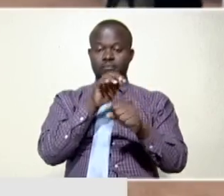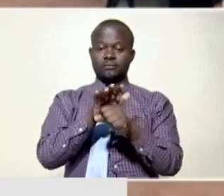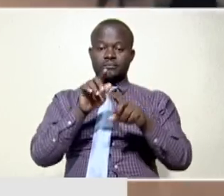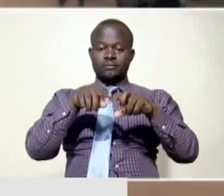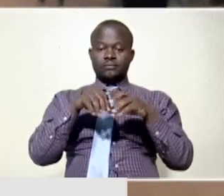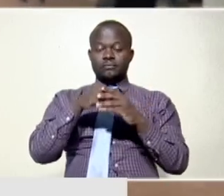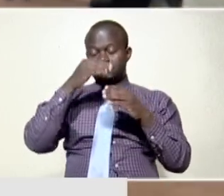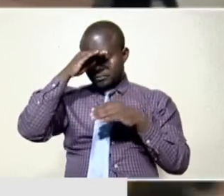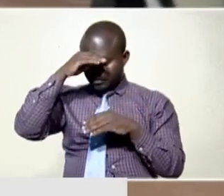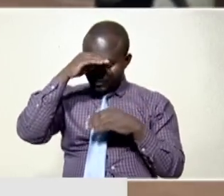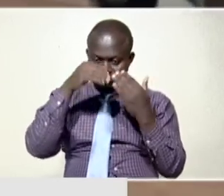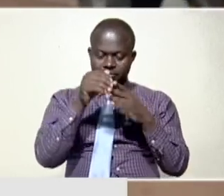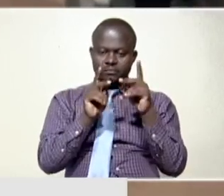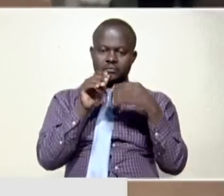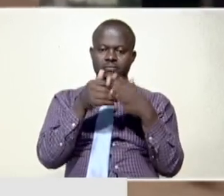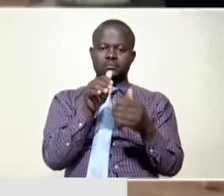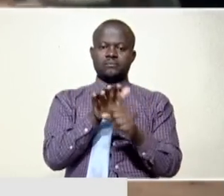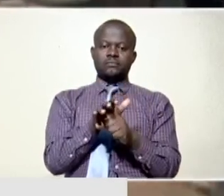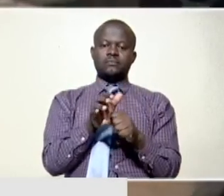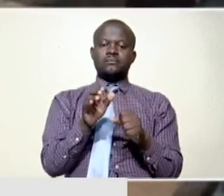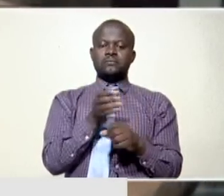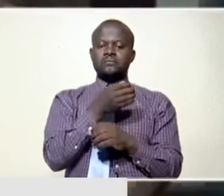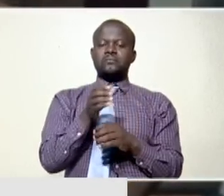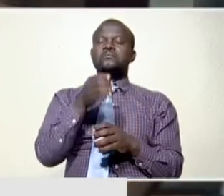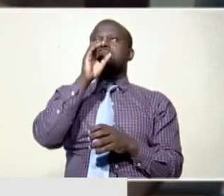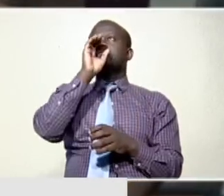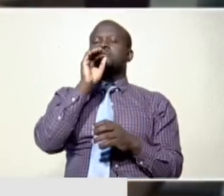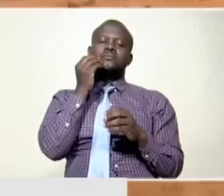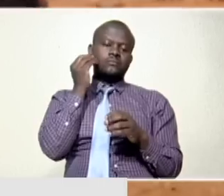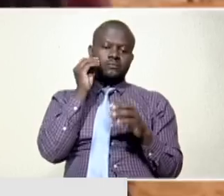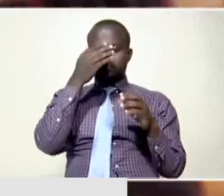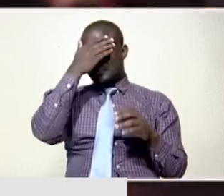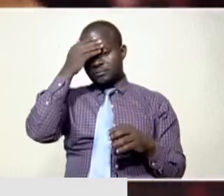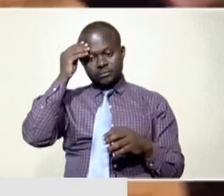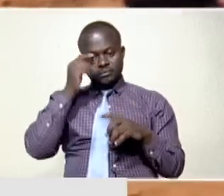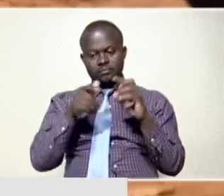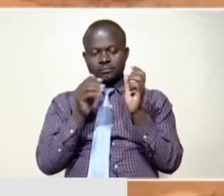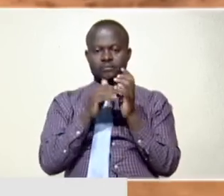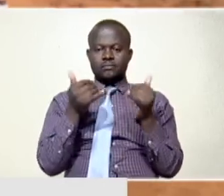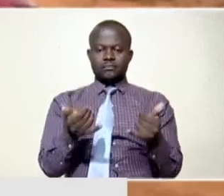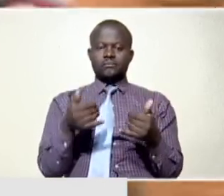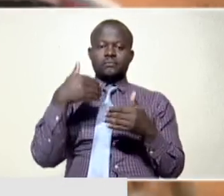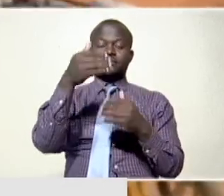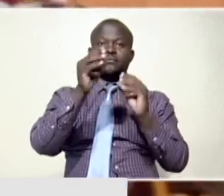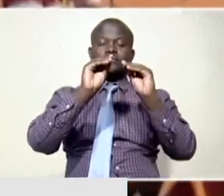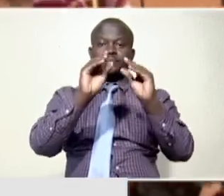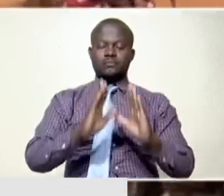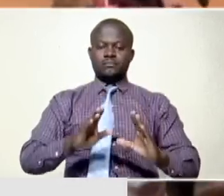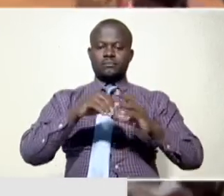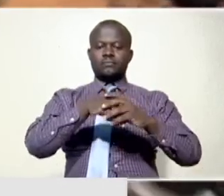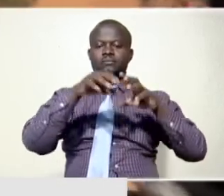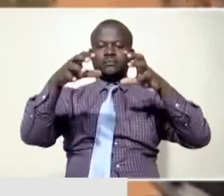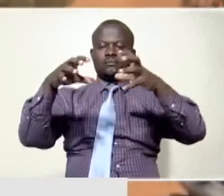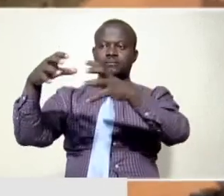ashingiye ku businzi aho abaturage benshi birirwa mu tubari ingo bakazibagirwa. Cyakora ubu ngo bari kugenda babigisha mu nteko